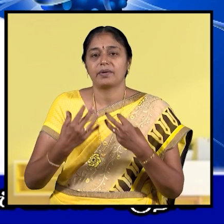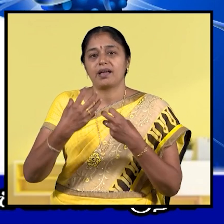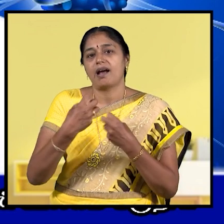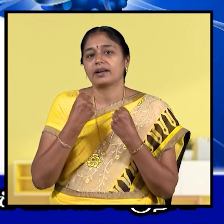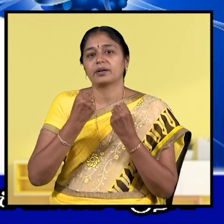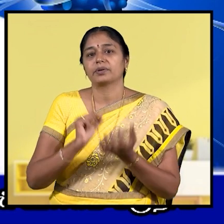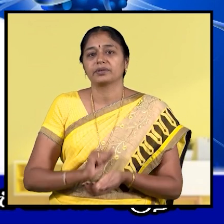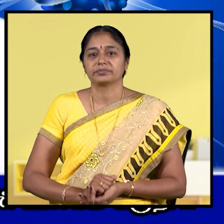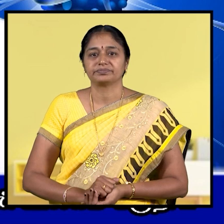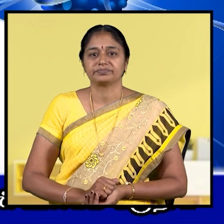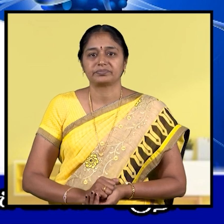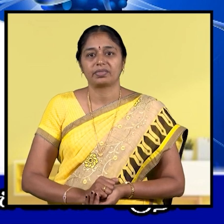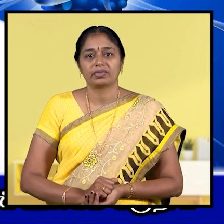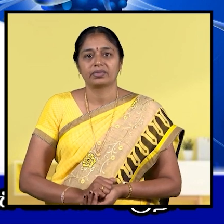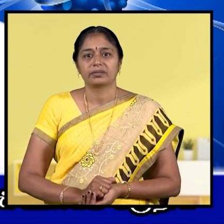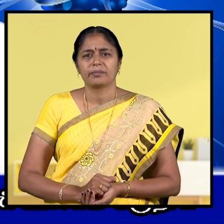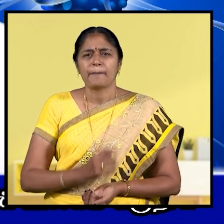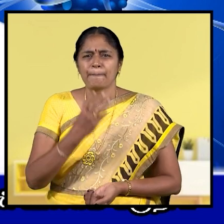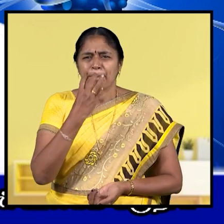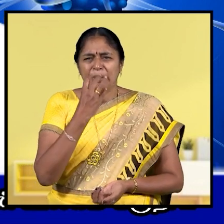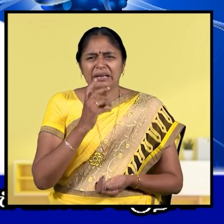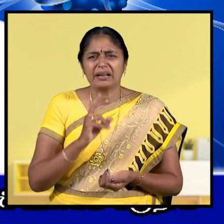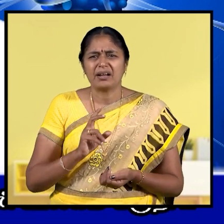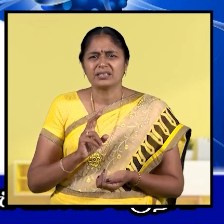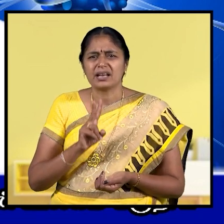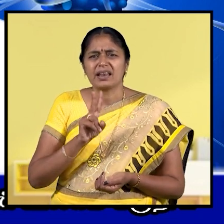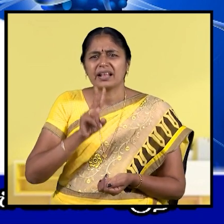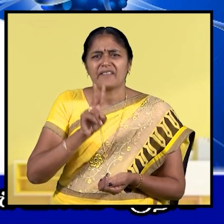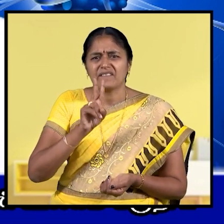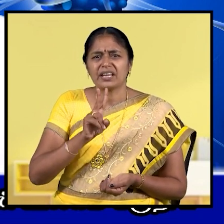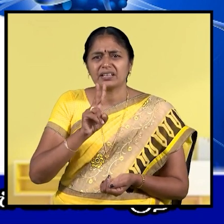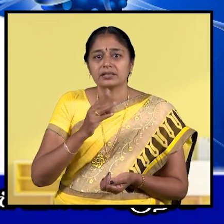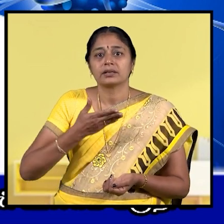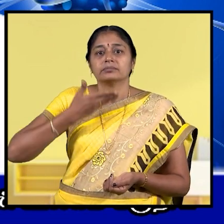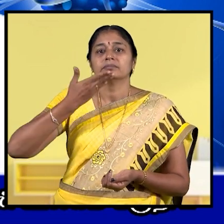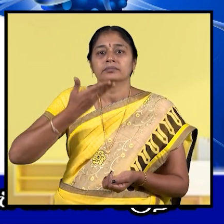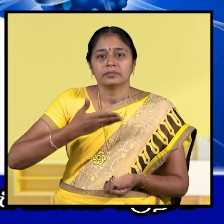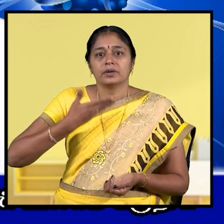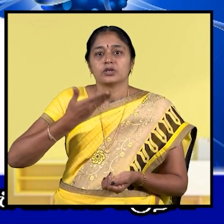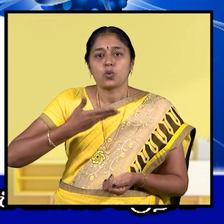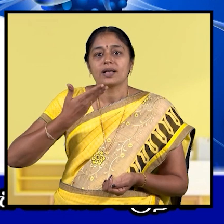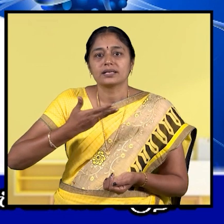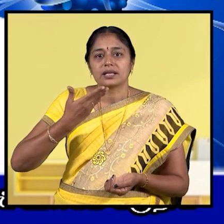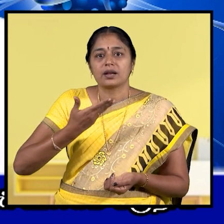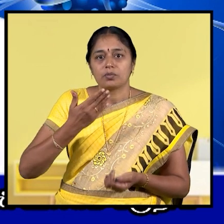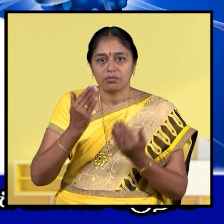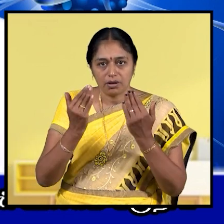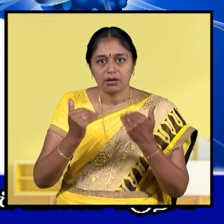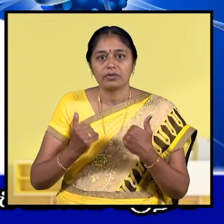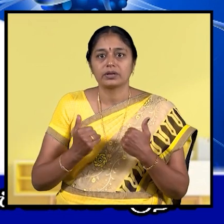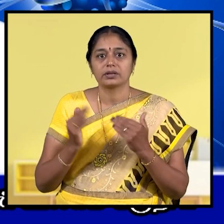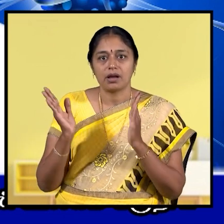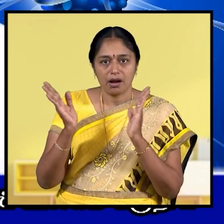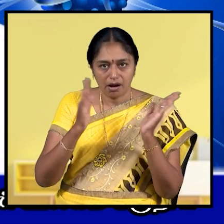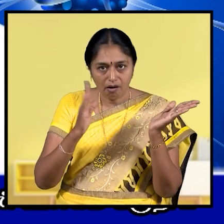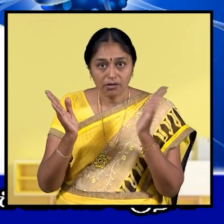பண்ணுறோம். சரி, இது வந்து என்ன பண்ணாக்க இந்த பன்றி காய்ச்சலுடைய வைரஸை சுவாசிப்பதன் மூலமாக இது வந்து பரவுது. காற்றின் மூலம்